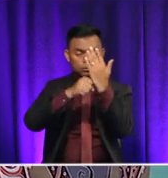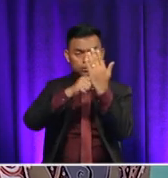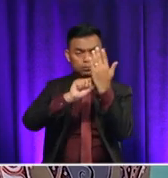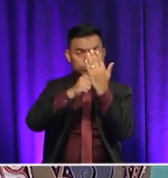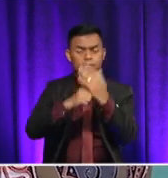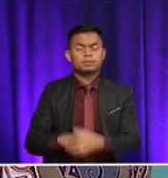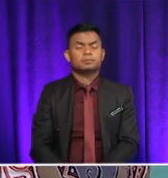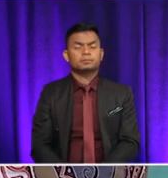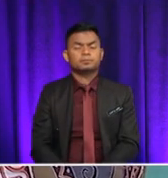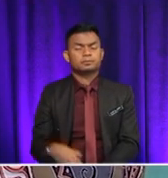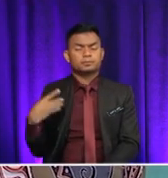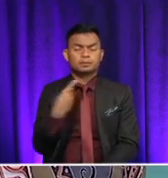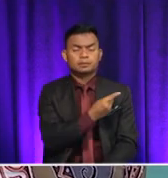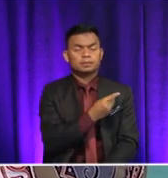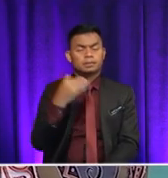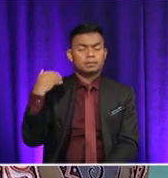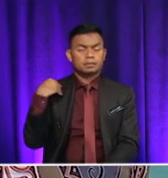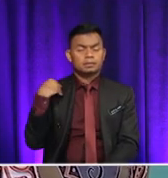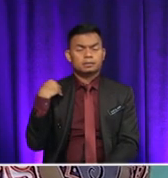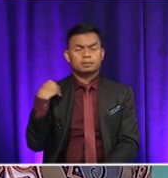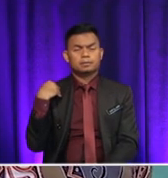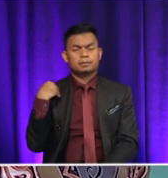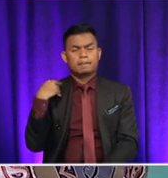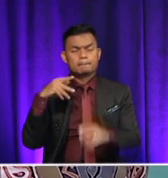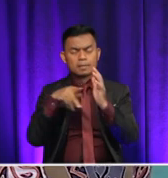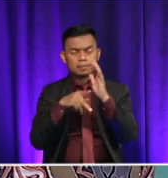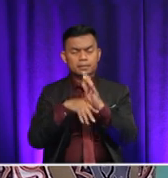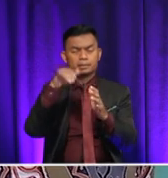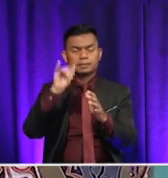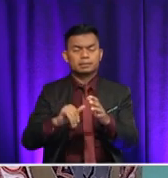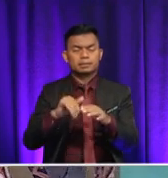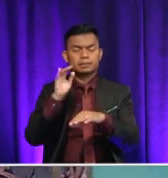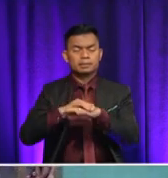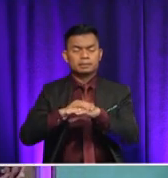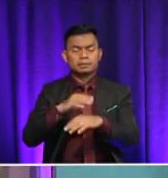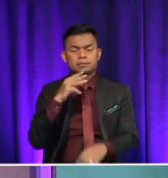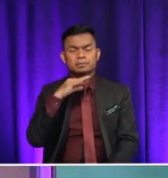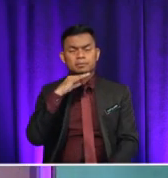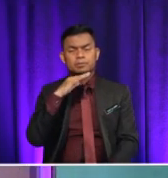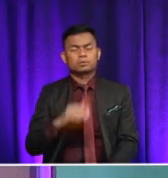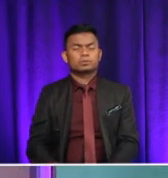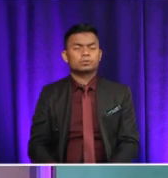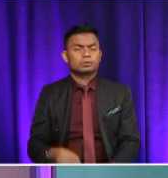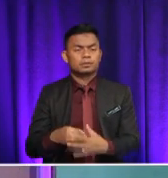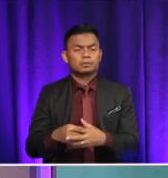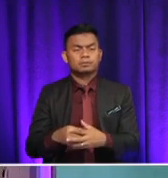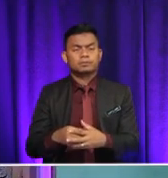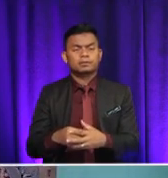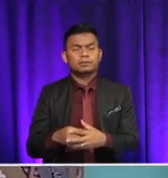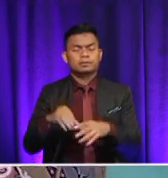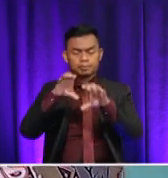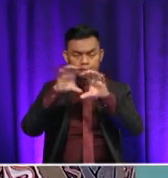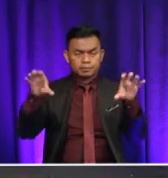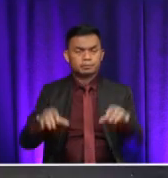kita dapat benda sing dalam pahit dan juga tadi lupa buka kunci pipe pagi